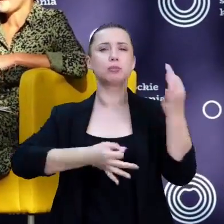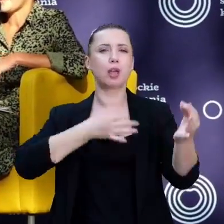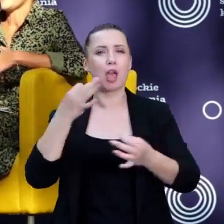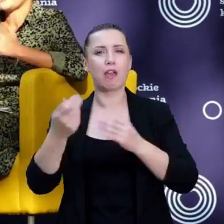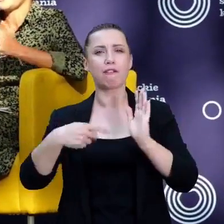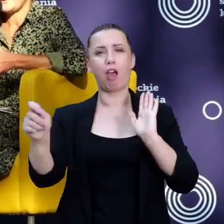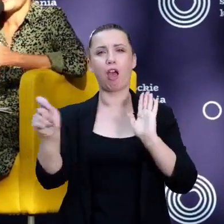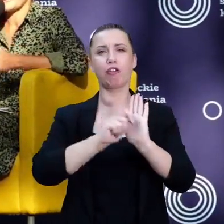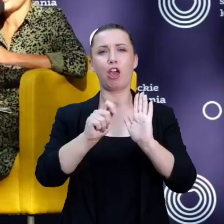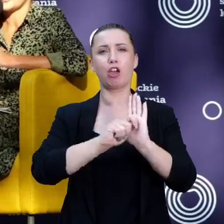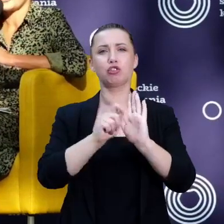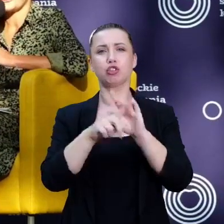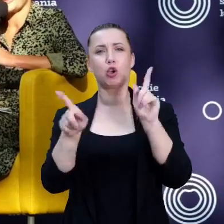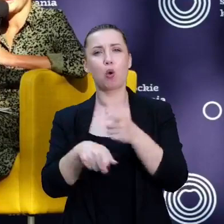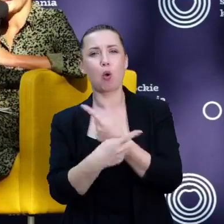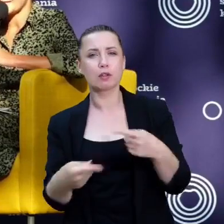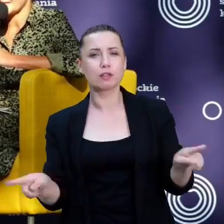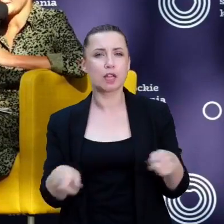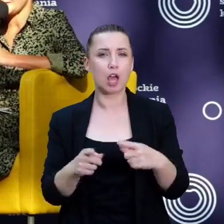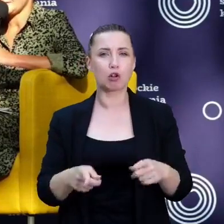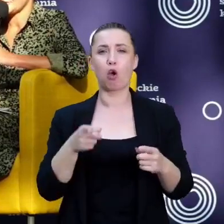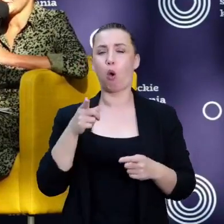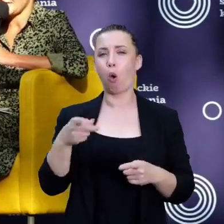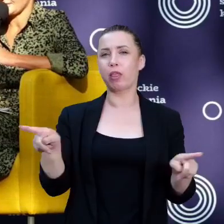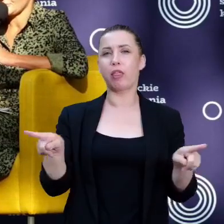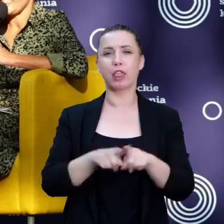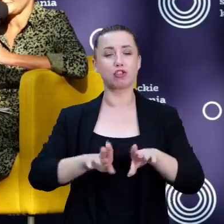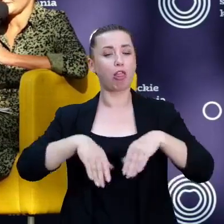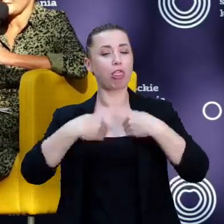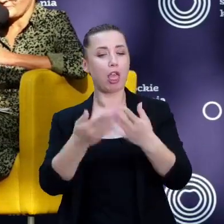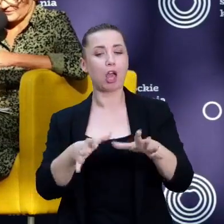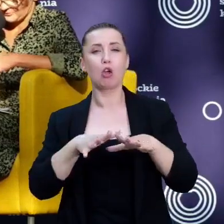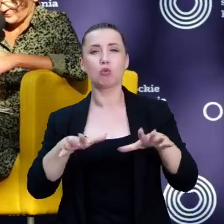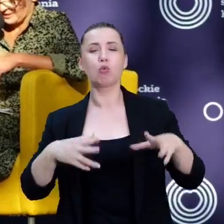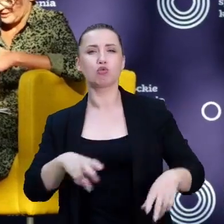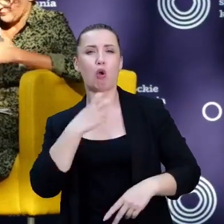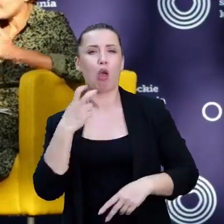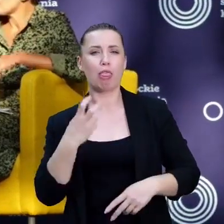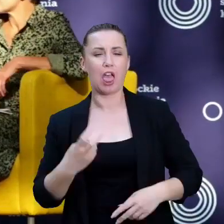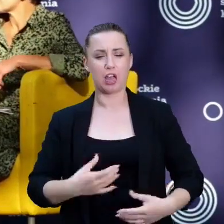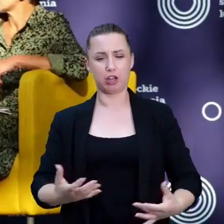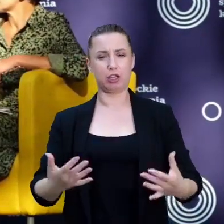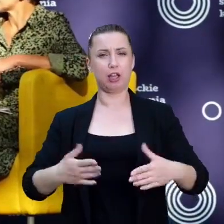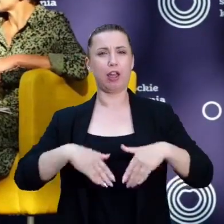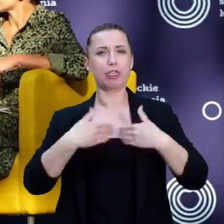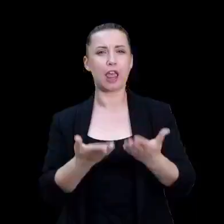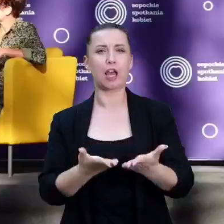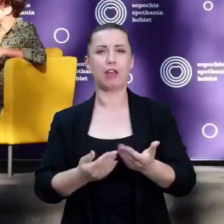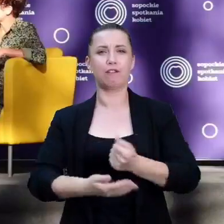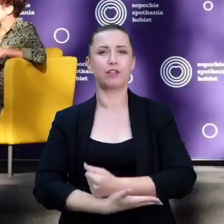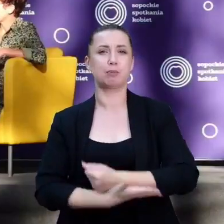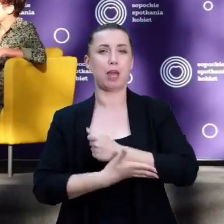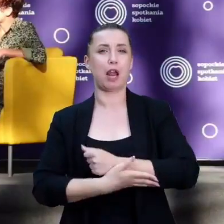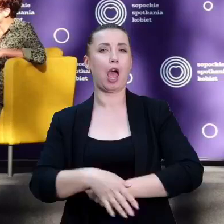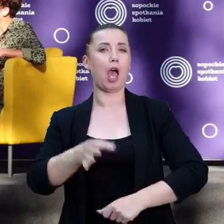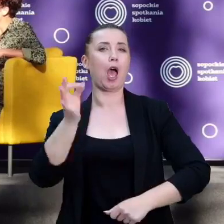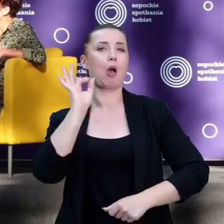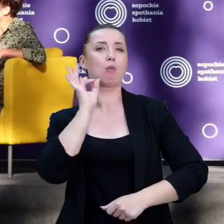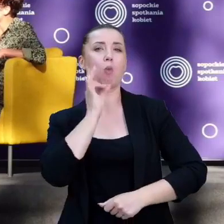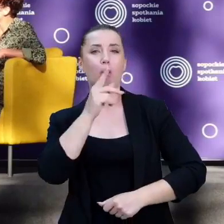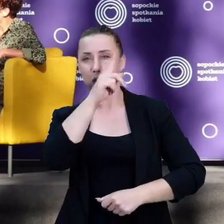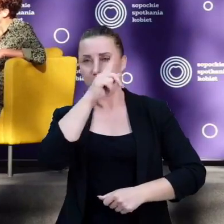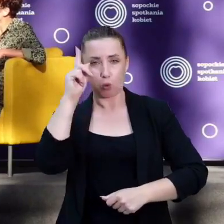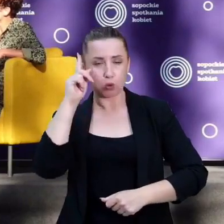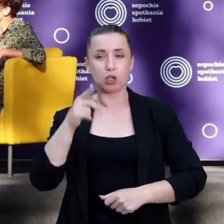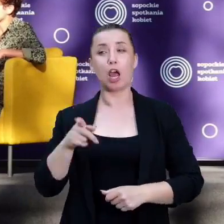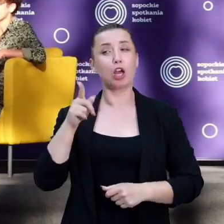koncertowaniem, wkłada bardzo dużo energii, czasu i zapału w promocję młodych talentów. I za to ci,